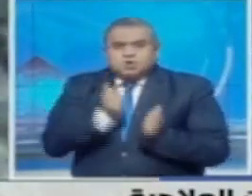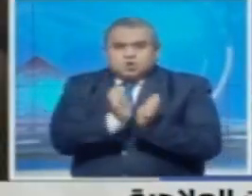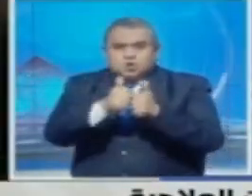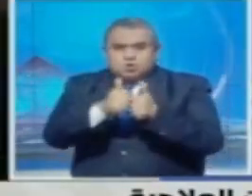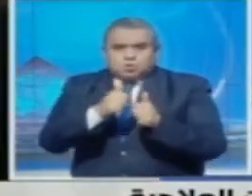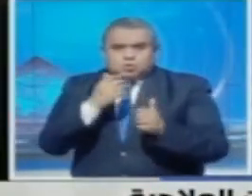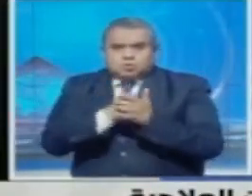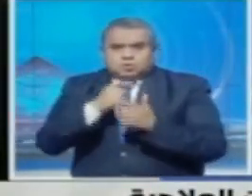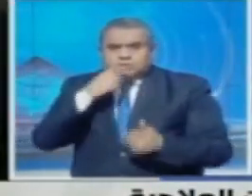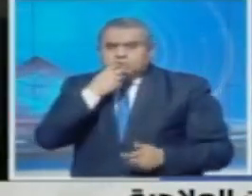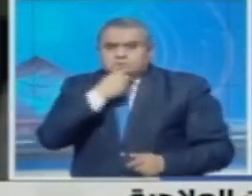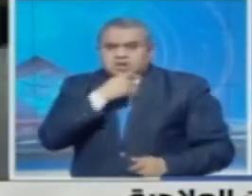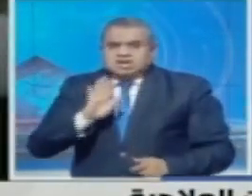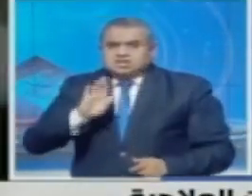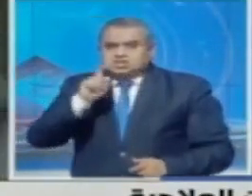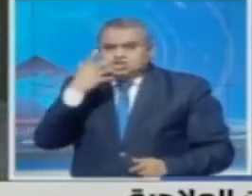يعني. ايوه يا شريف،